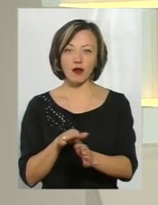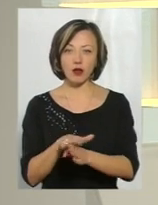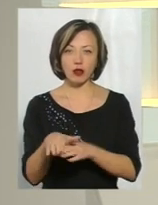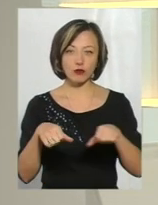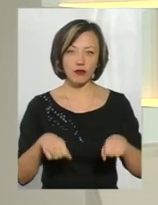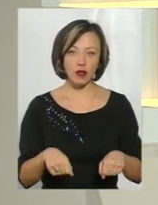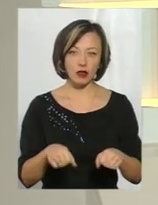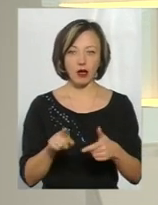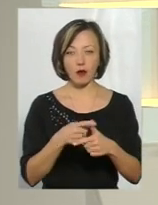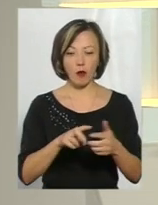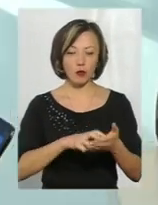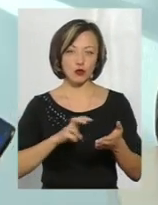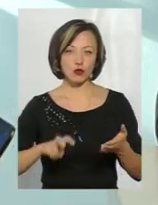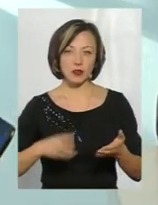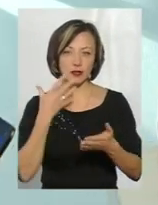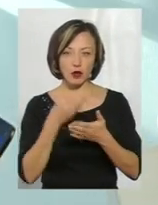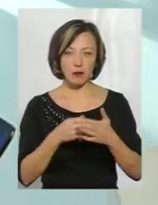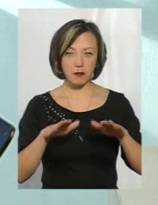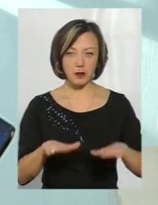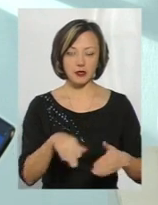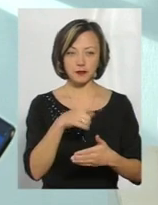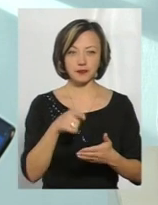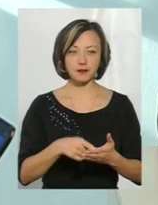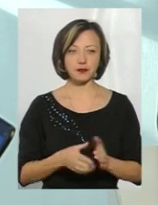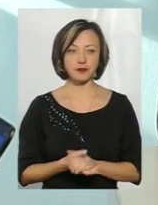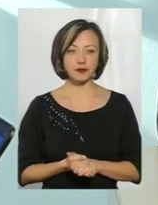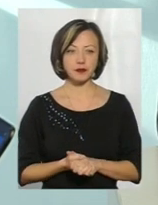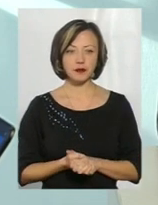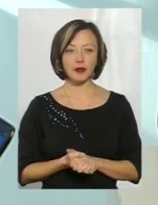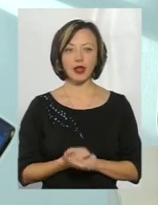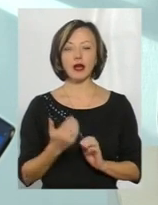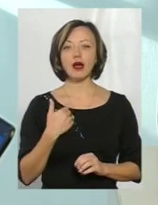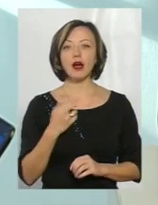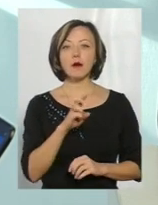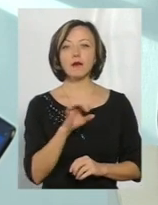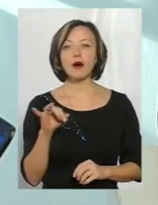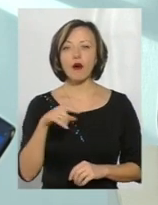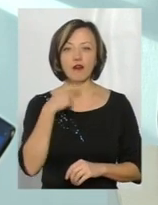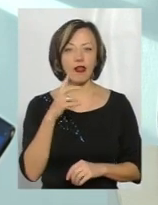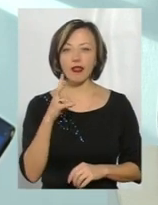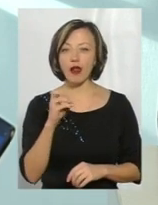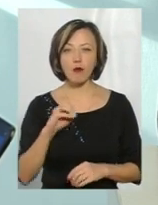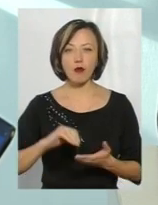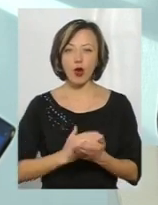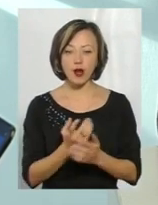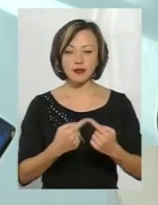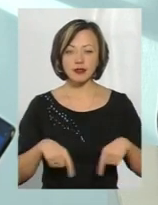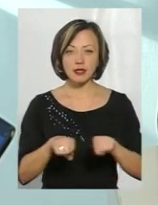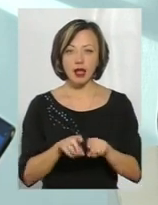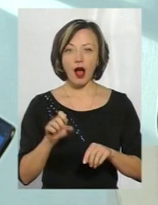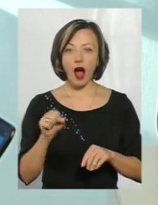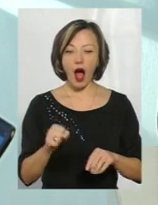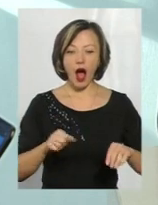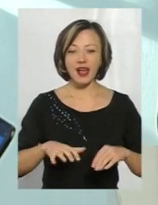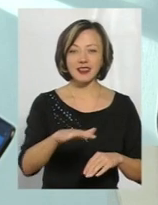або ж поступиться загалом місцем? Ну, загалом я би говорив навіть не про політсили, а про сфери впливу. Тому що ми знаємо, що заможні